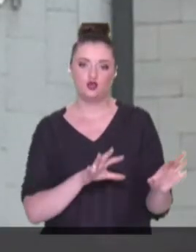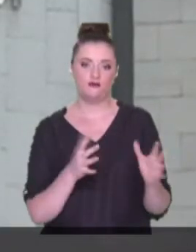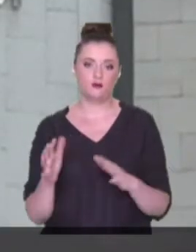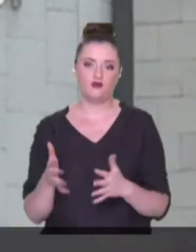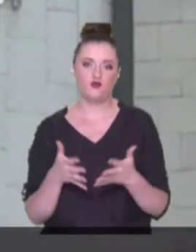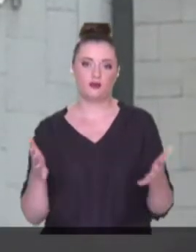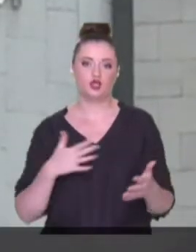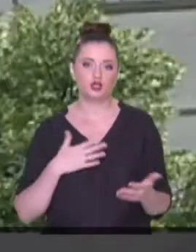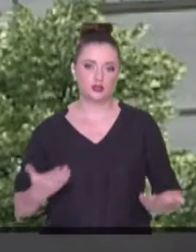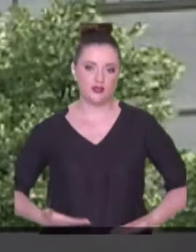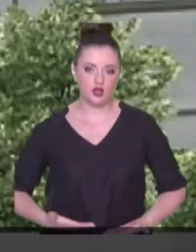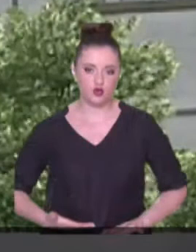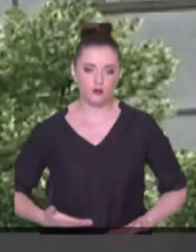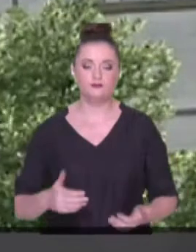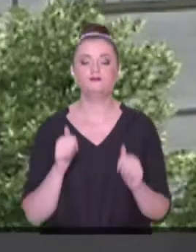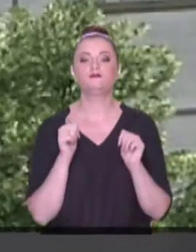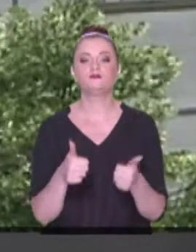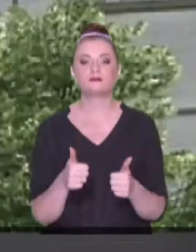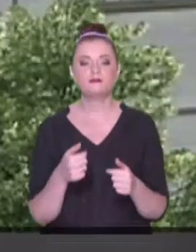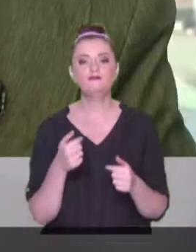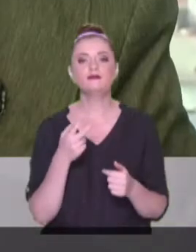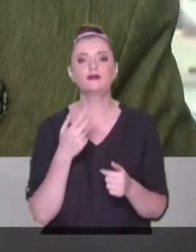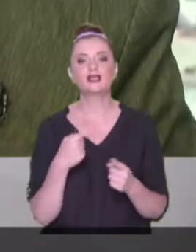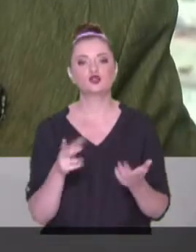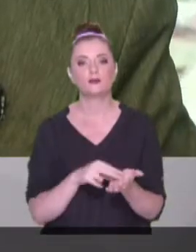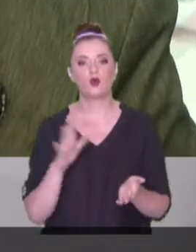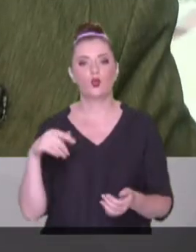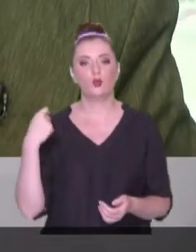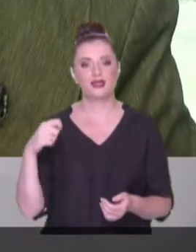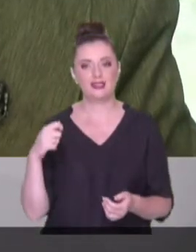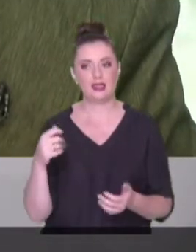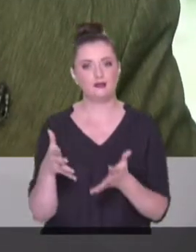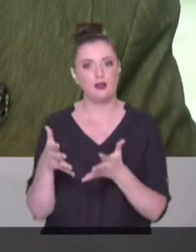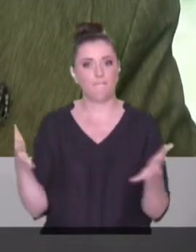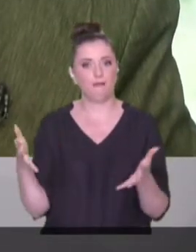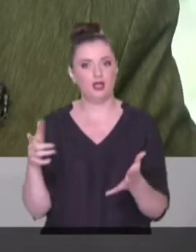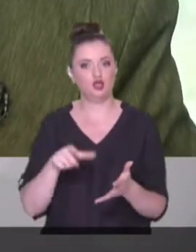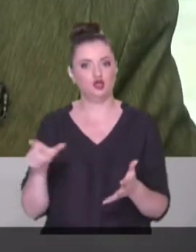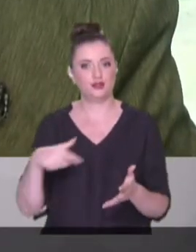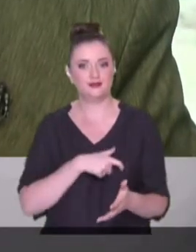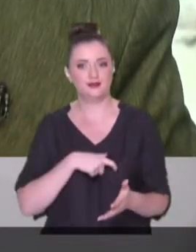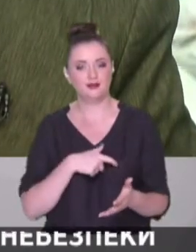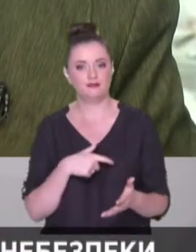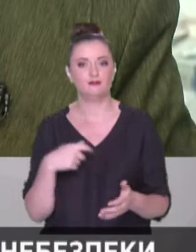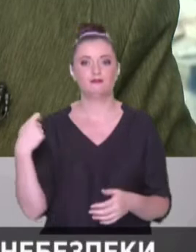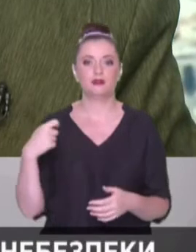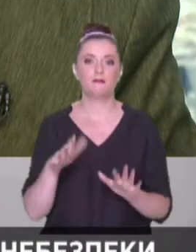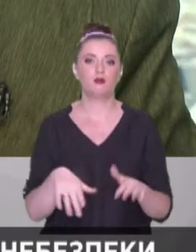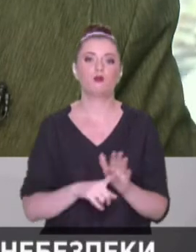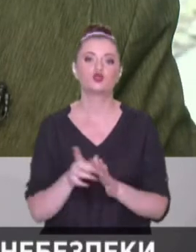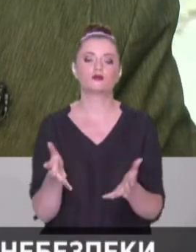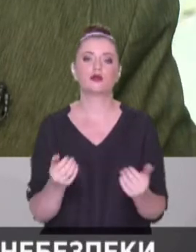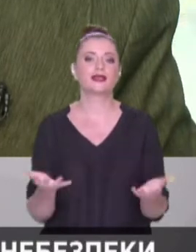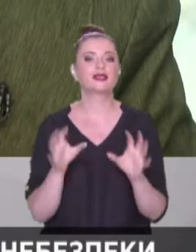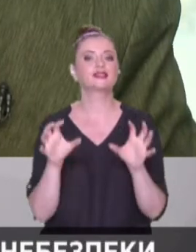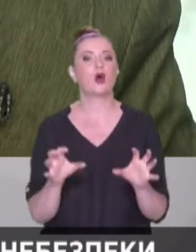більшості в нашому житті. Так, є добре. Інші приклади. Ну, дивіться, у президента монобільшість. Є президент. Парламент починає ухвалювати